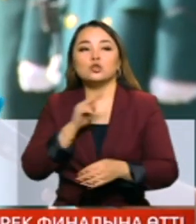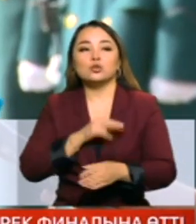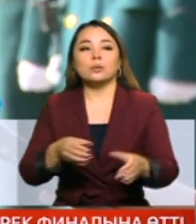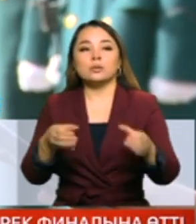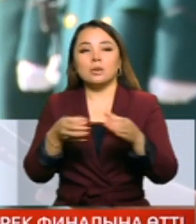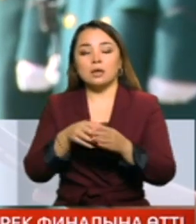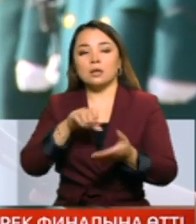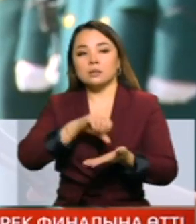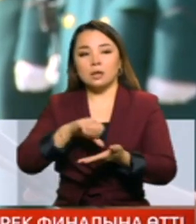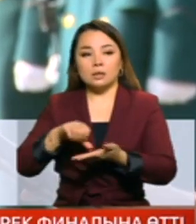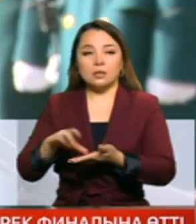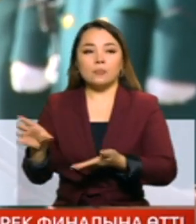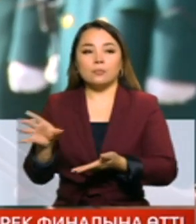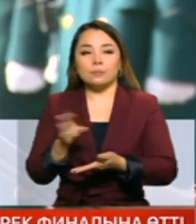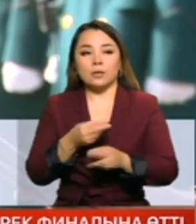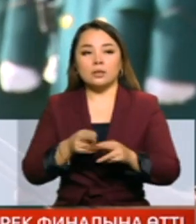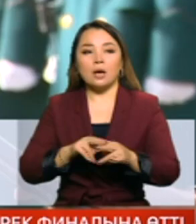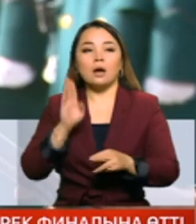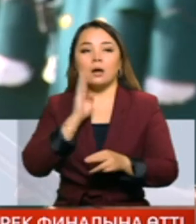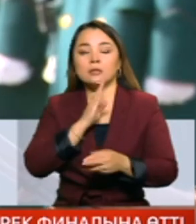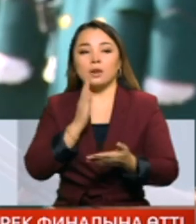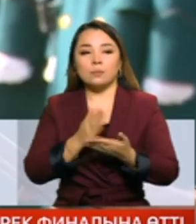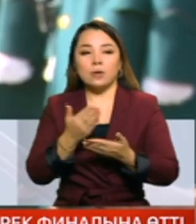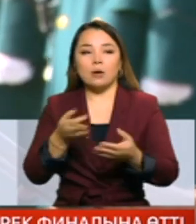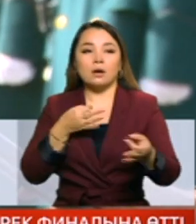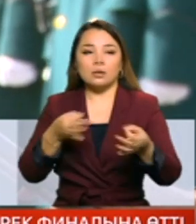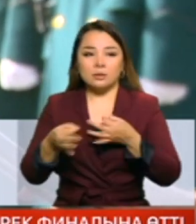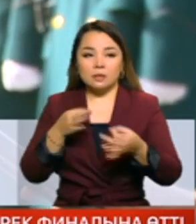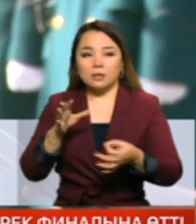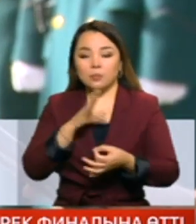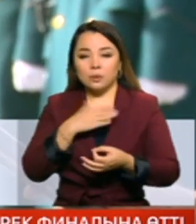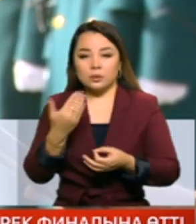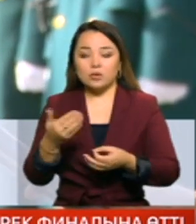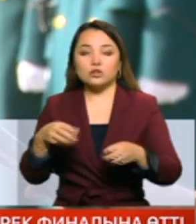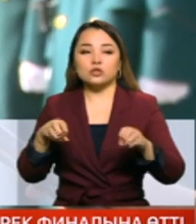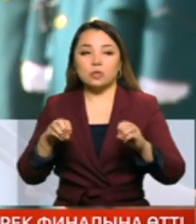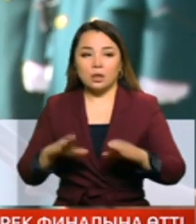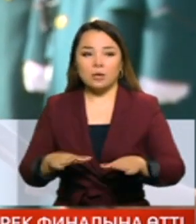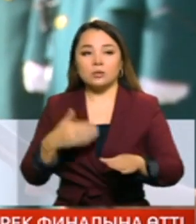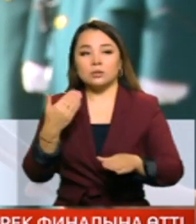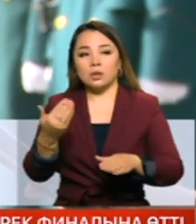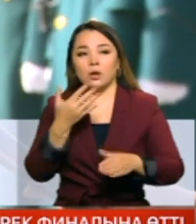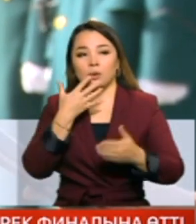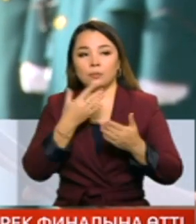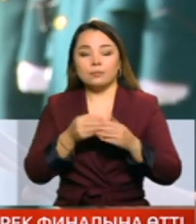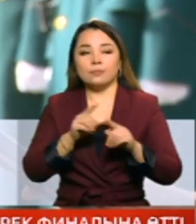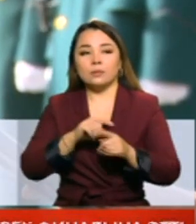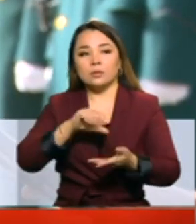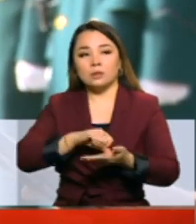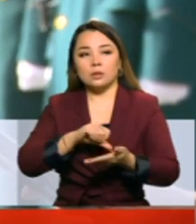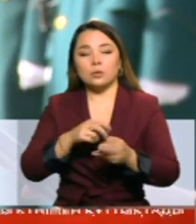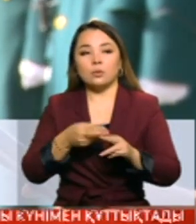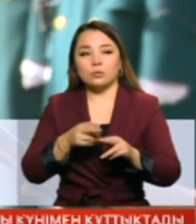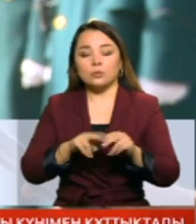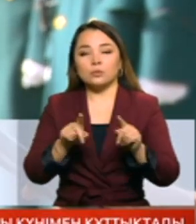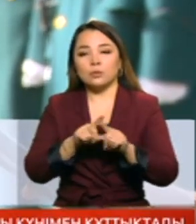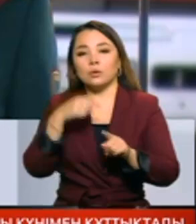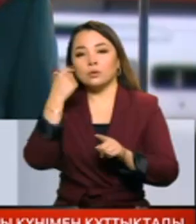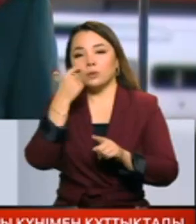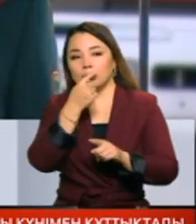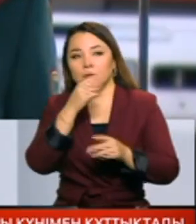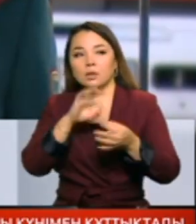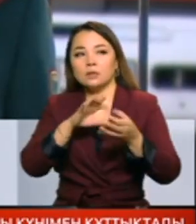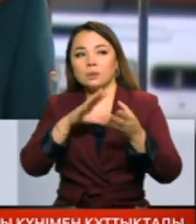жасалып жатқан барысында әйелі бар әйелімен ақылдастық. Өзінің кәмінелерін айтты, көзі осындай болады, түрі осындай